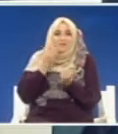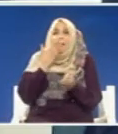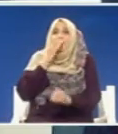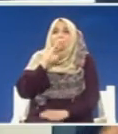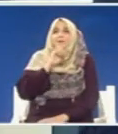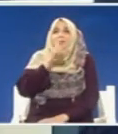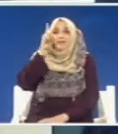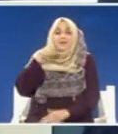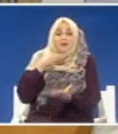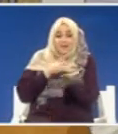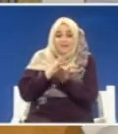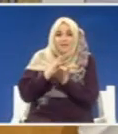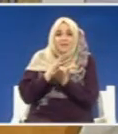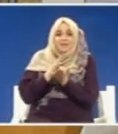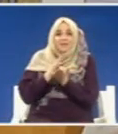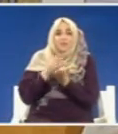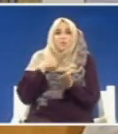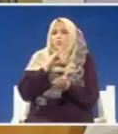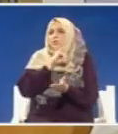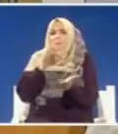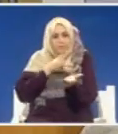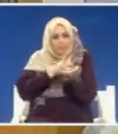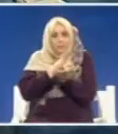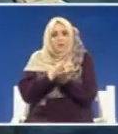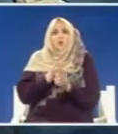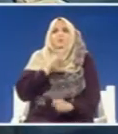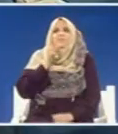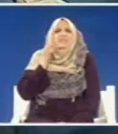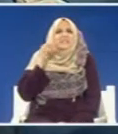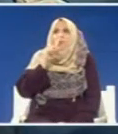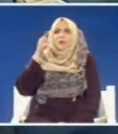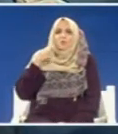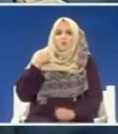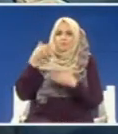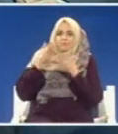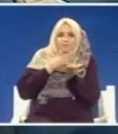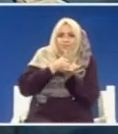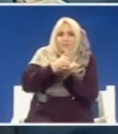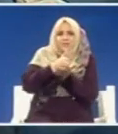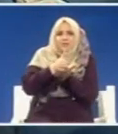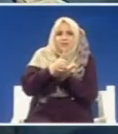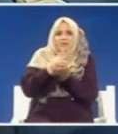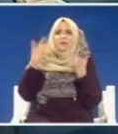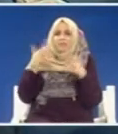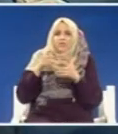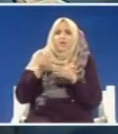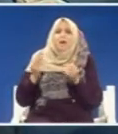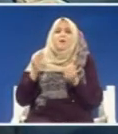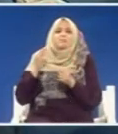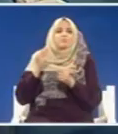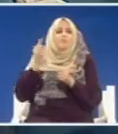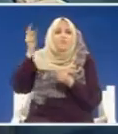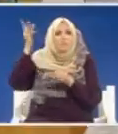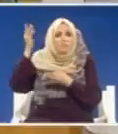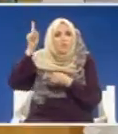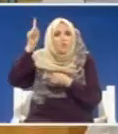لهذا وما كنا لنهتدي لولا أن هدانا الله لقد جاءت رسول ربنا بالحق. اللهم لك الحمد حمدا كثيرا